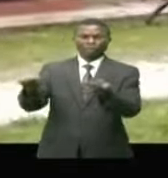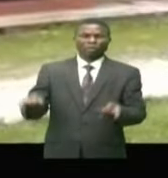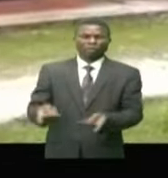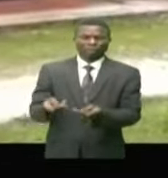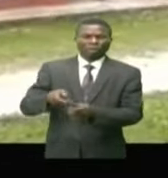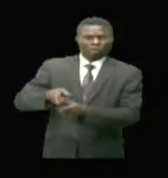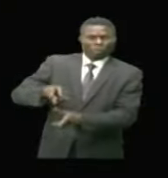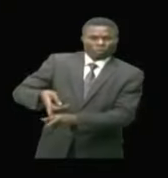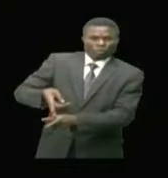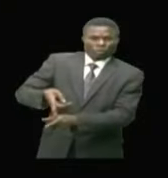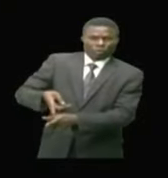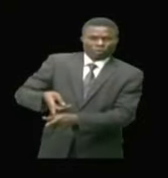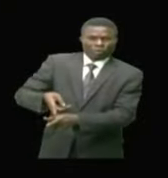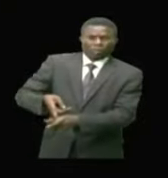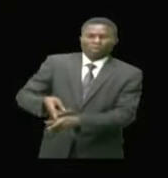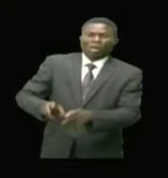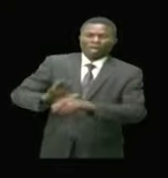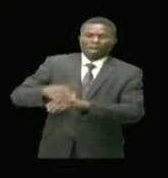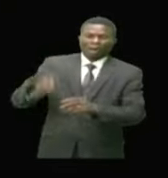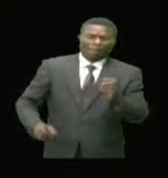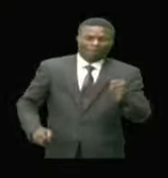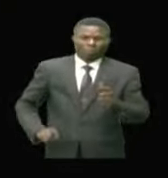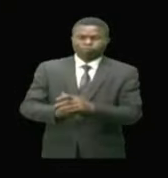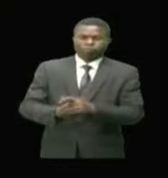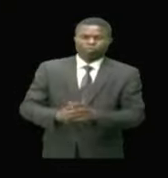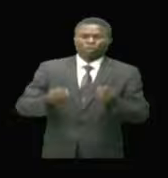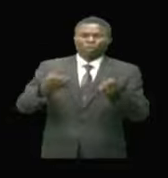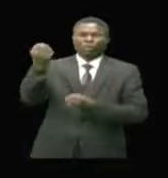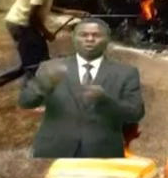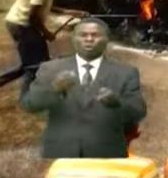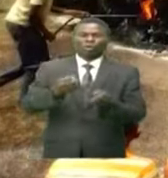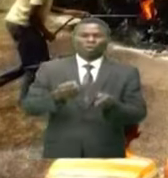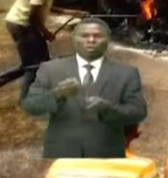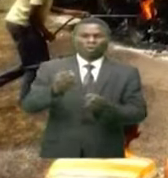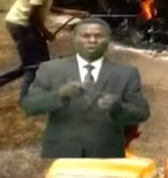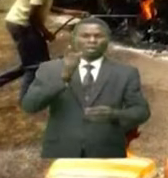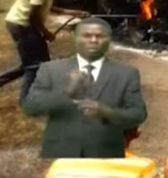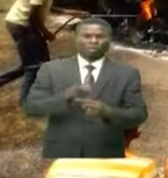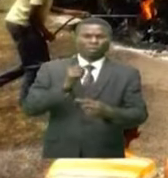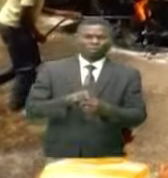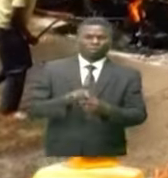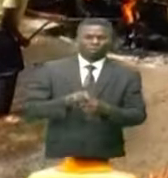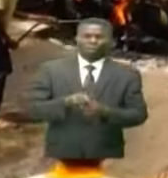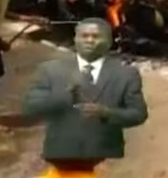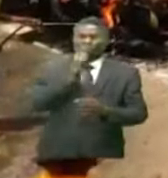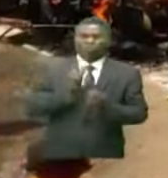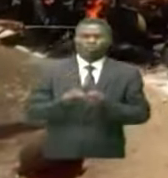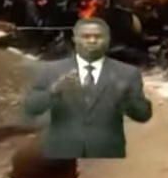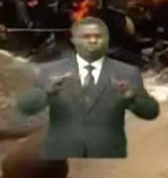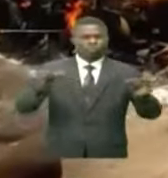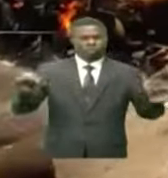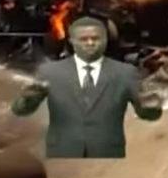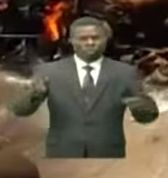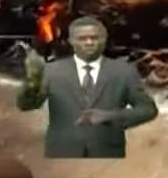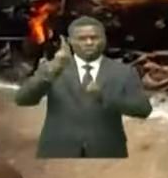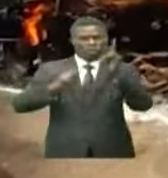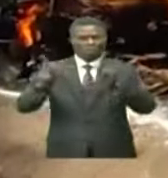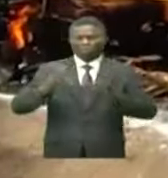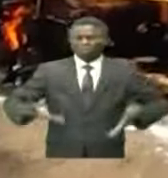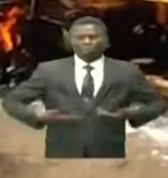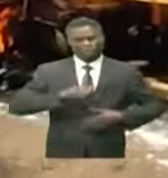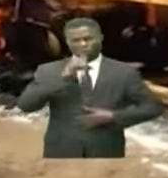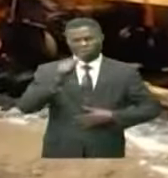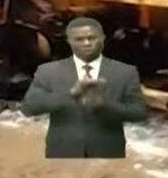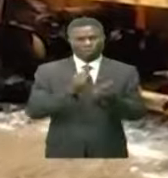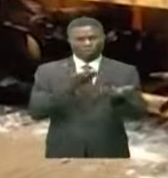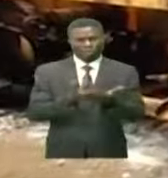soudures. Le feu s'est déclaré, transformant ce gros véhicule de marque Mercedes en cendres. La population de Kaemba déplore cette